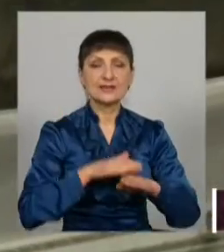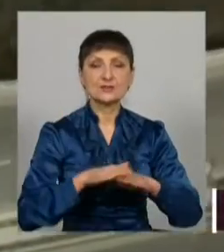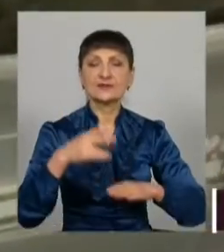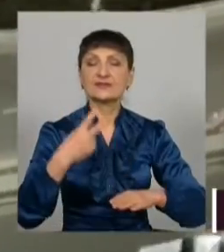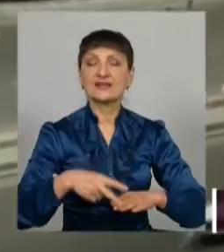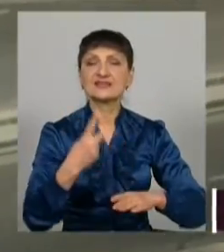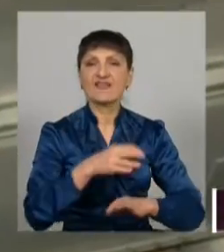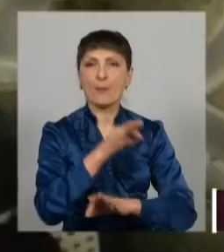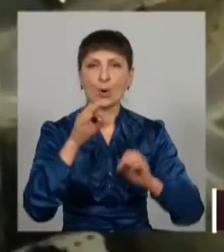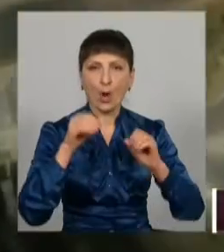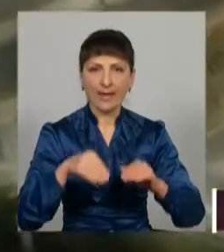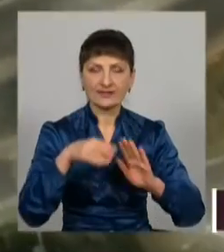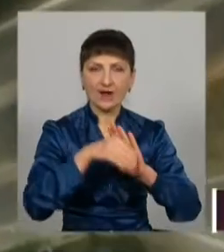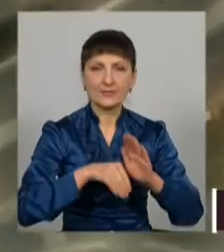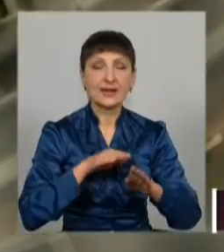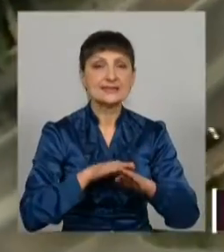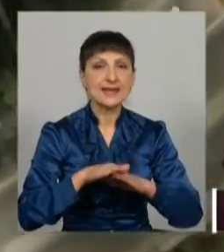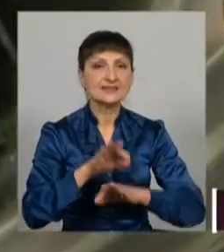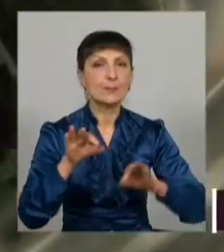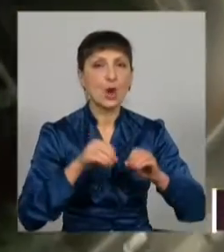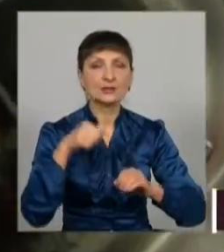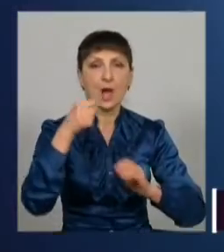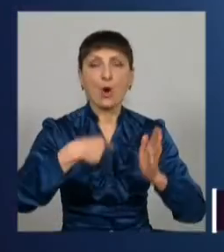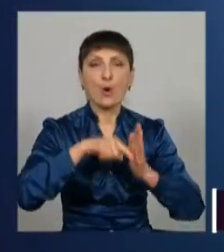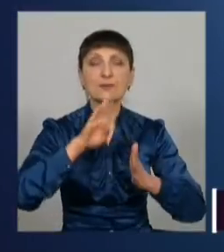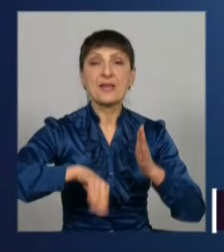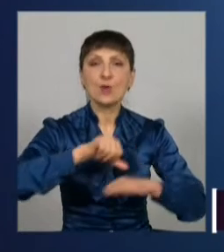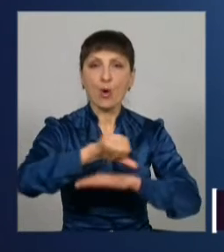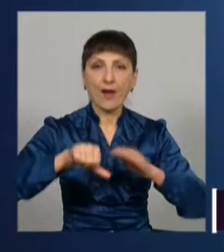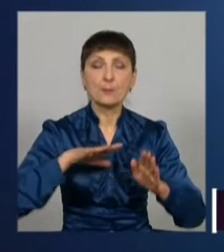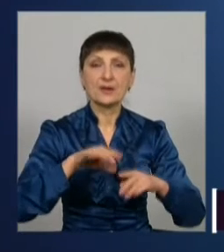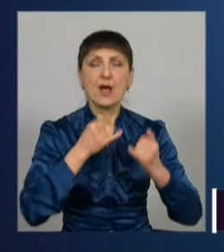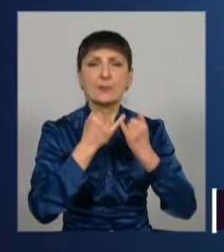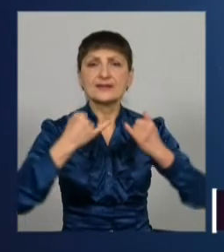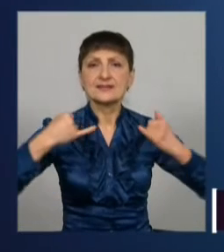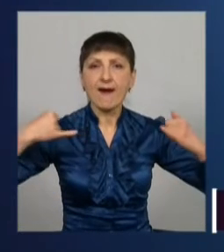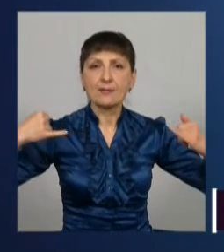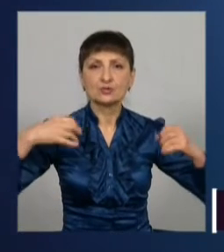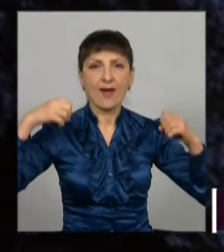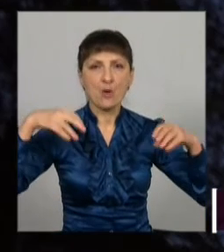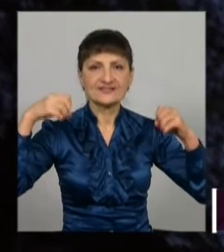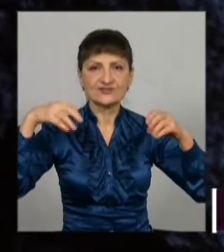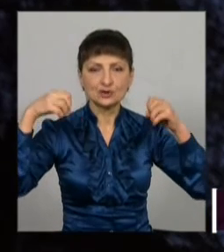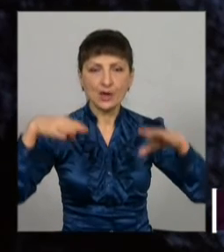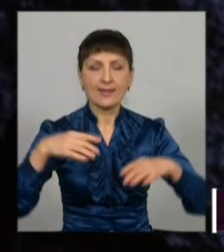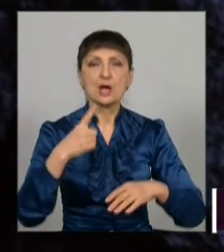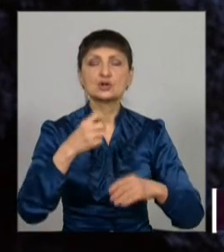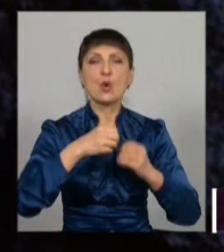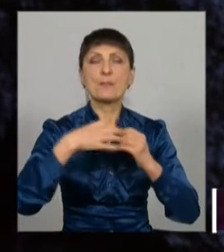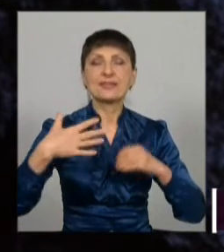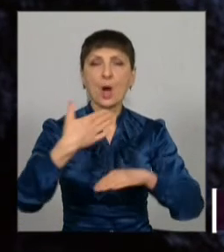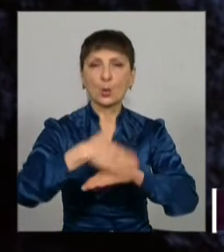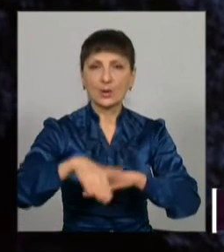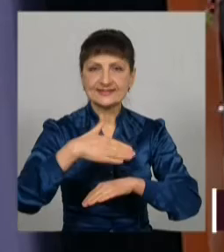22 проекта. В рамках реализации проекта «Город без окраин» были протянуты линии наружного освещения на 115